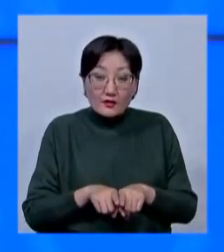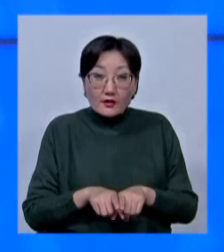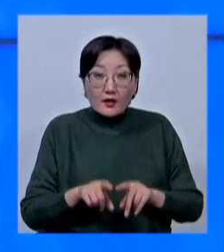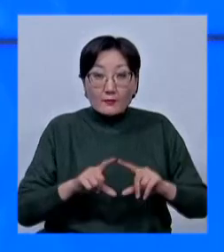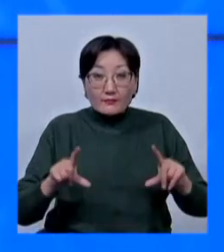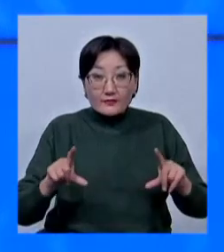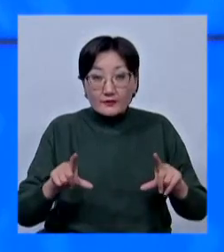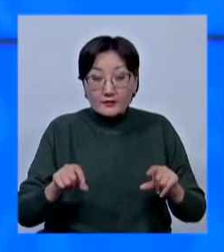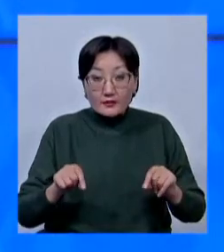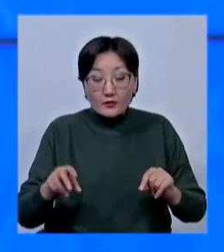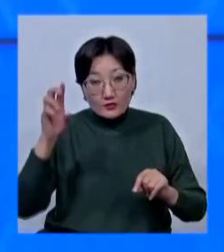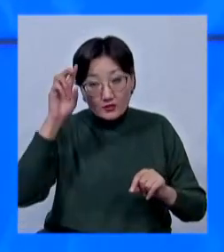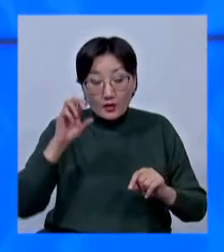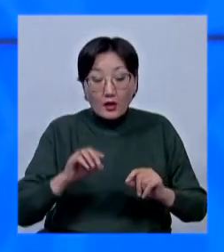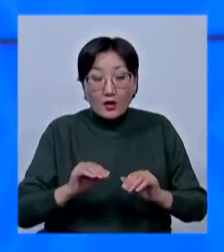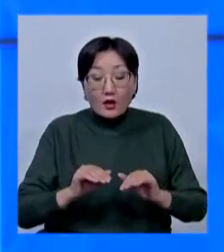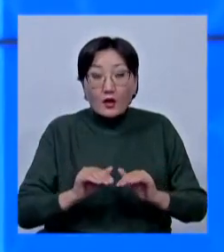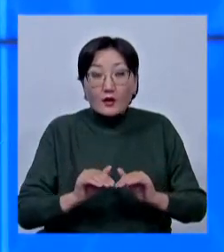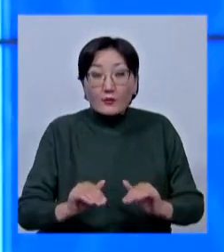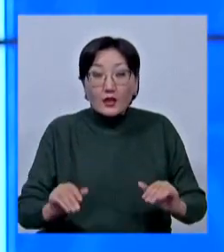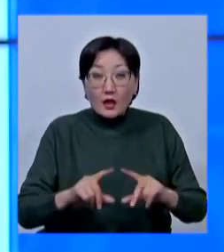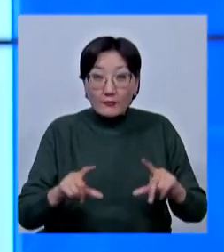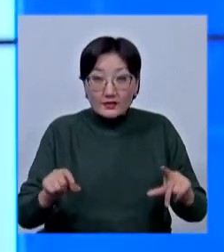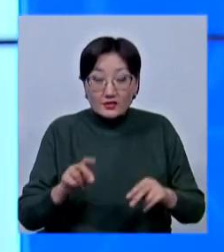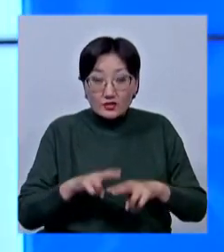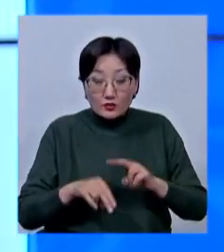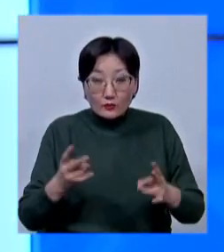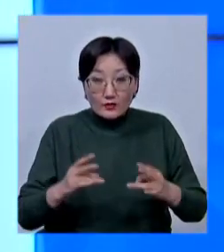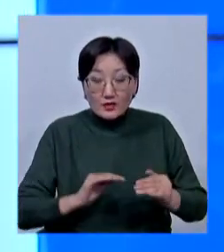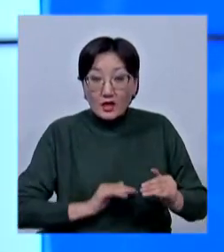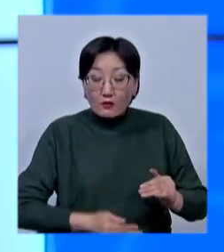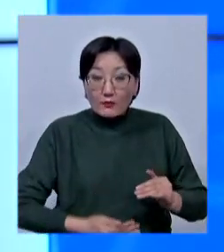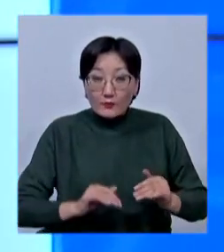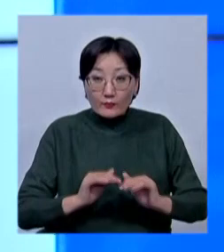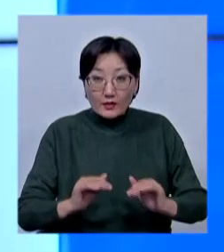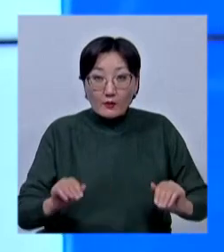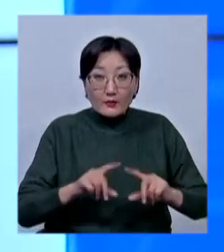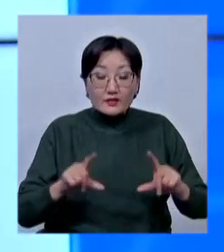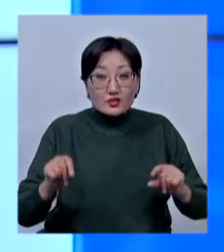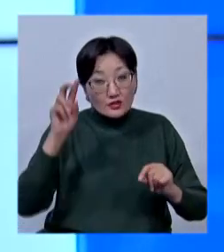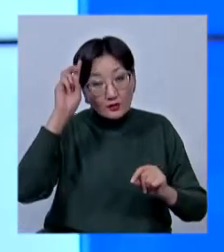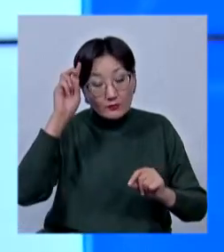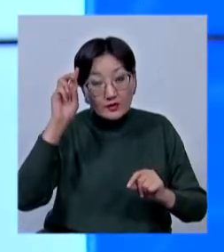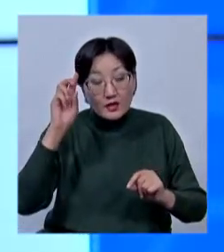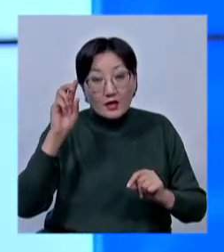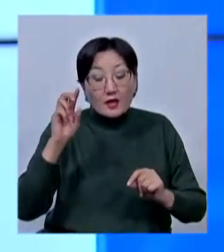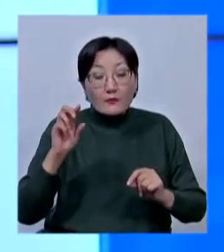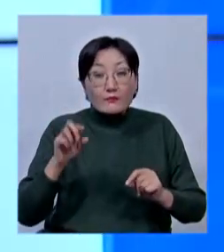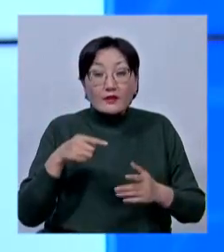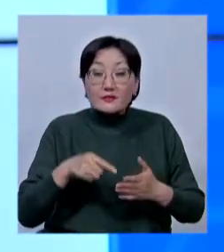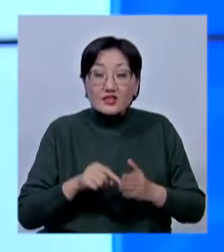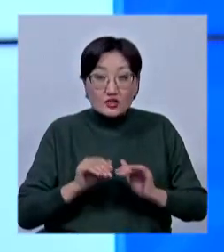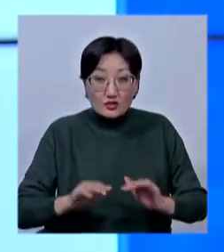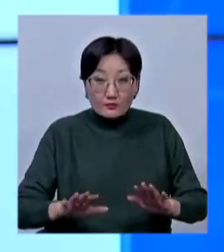мектеп жаңағы мемлекеттік балабақшалар салыну керек. Жаңағы жекеменшік балабақшалар мемлекеттік балабақша салу ғана мәселен шешпейді